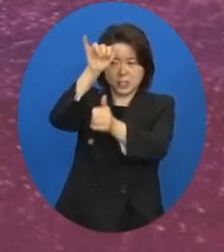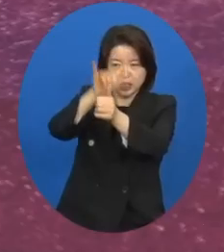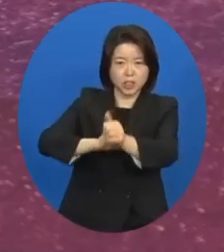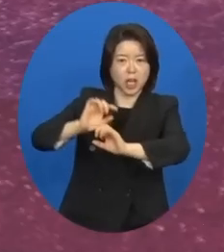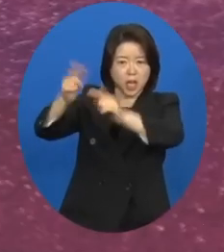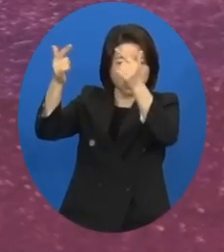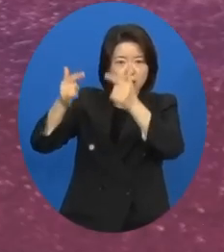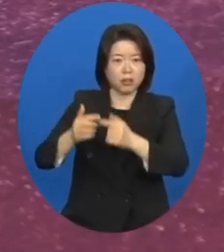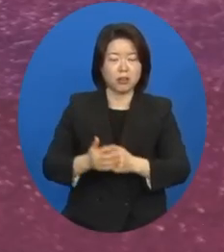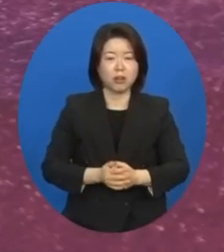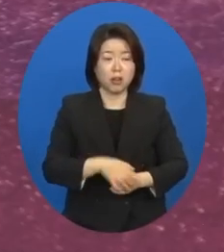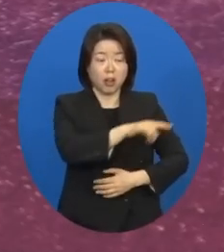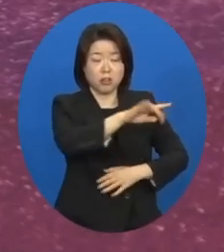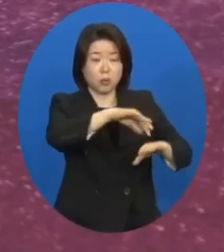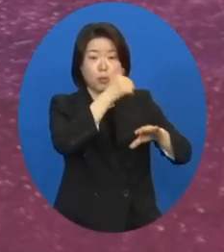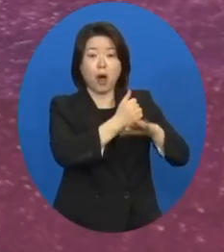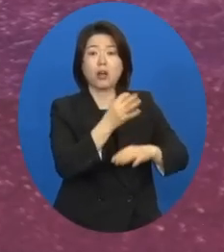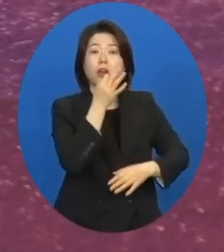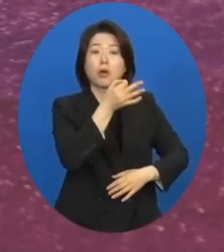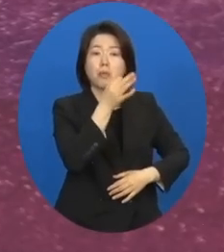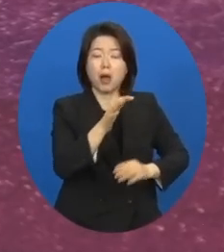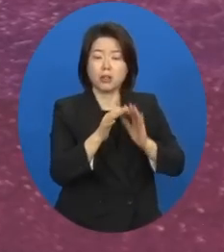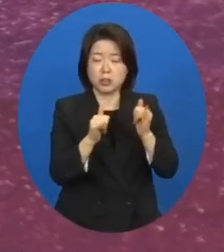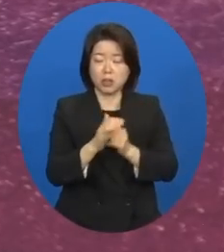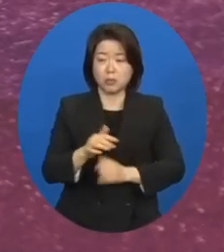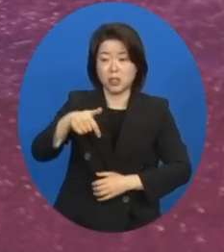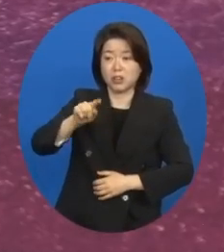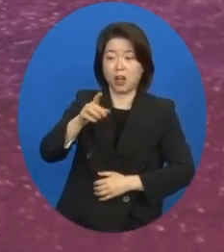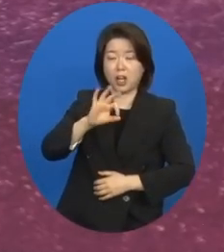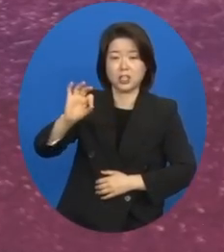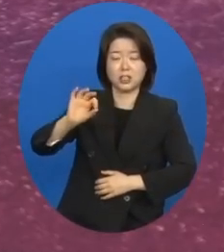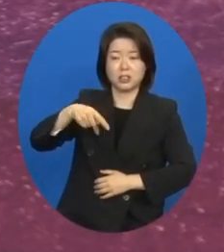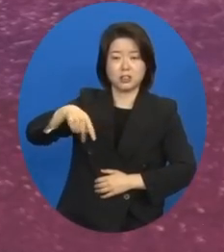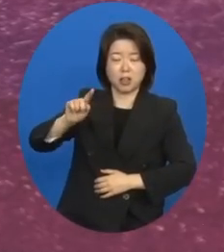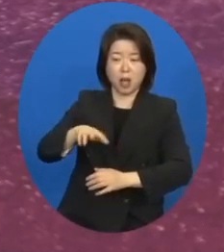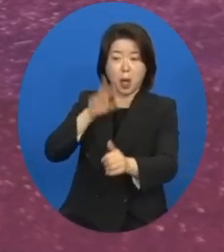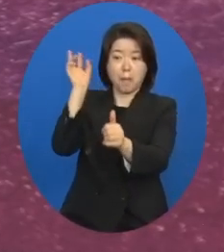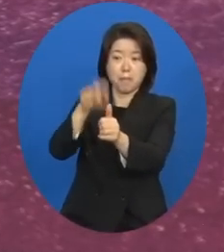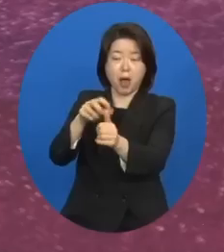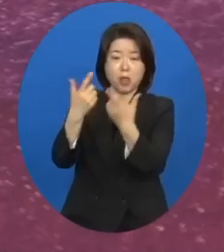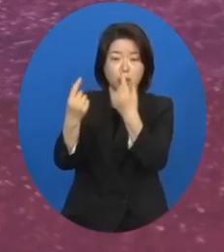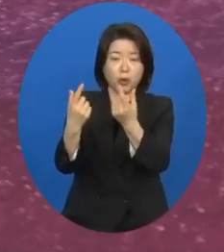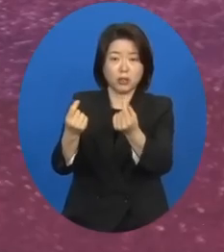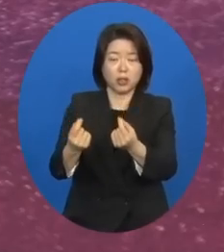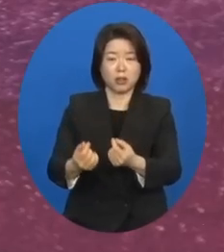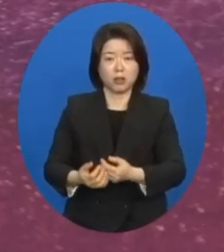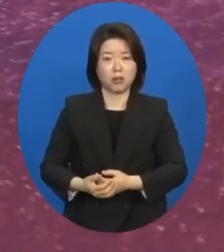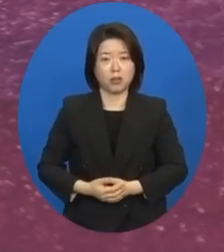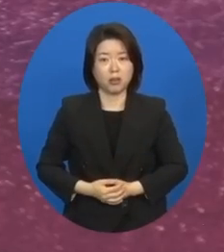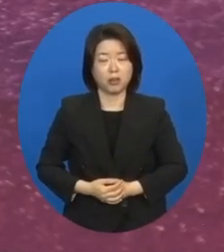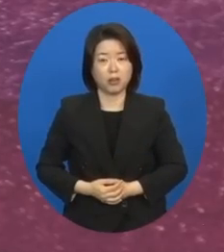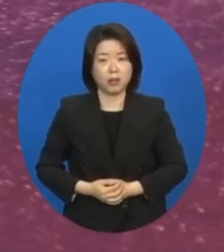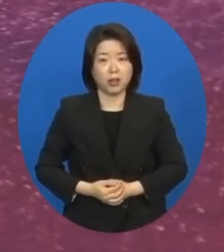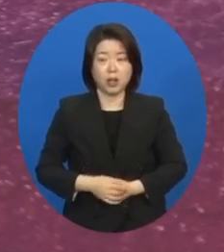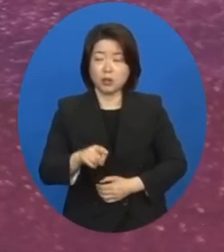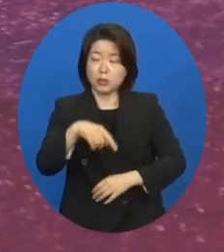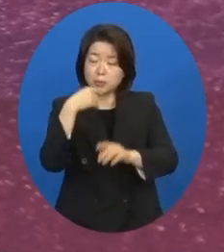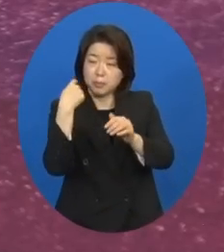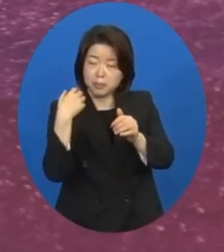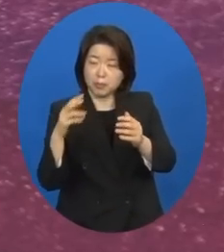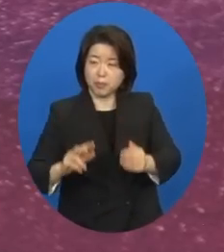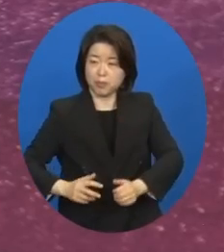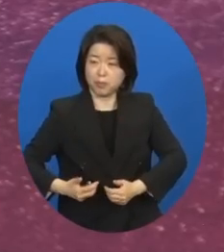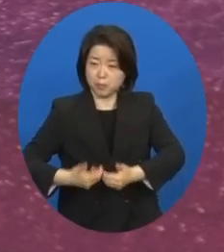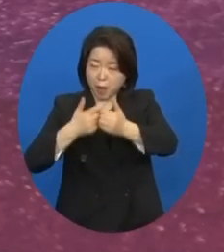왕이라 하는 자가 가이사를 반역하는 것이니이다. 가이사를 반역하는 것이니이다. 이 무리의